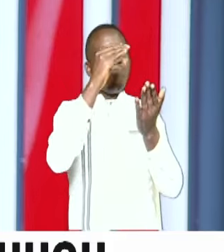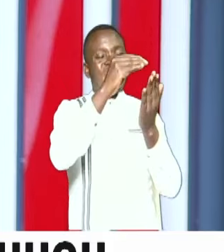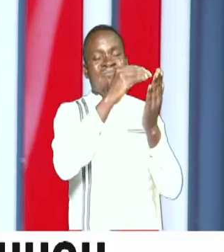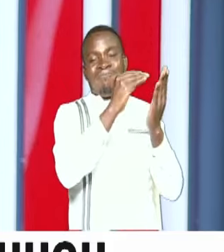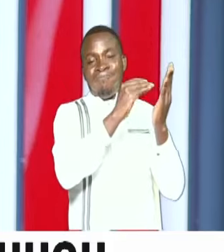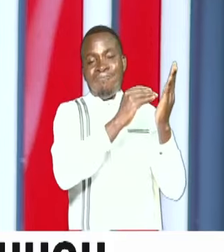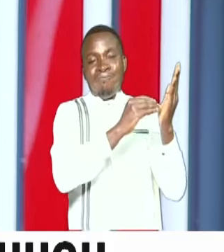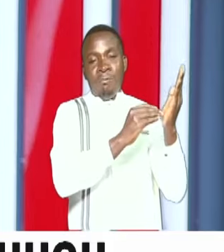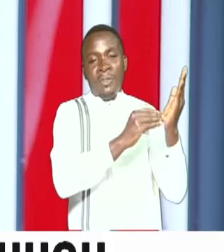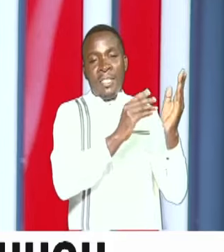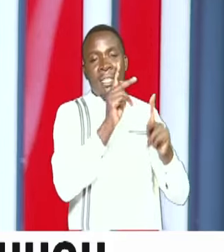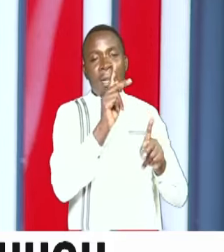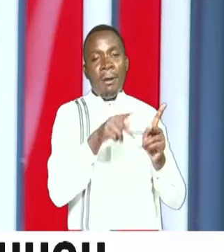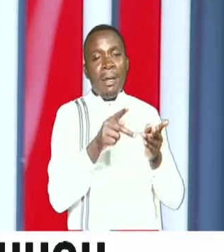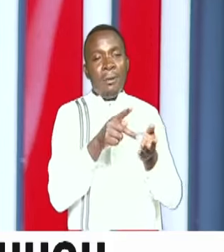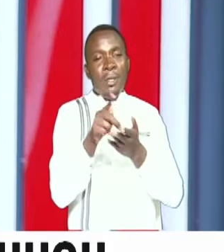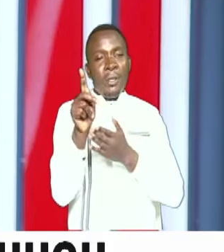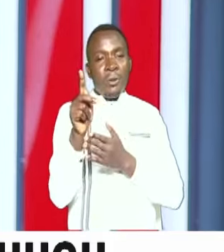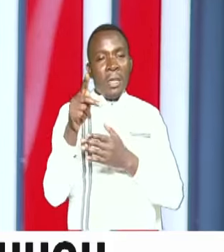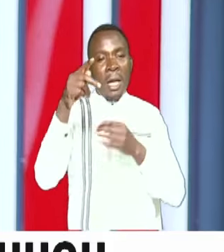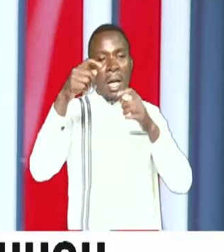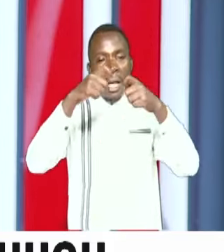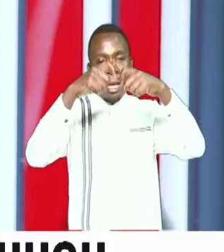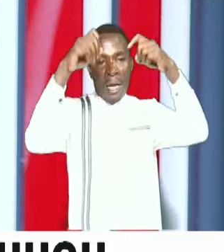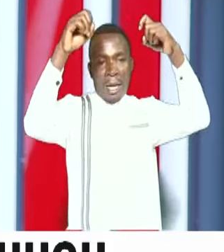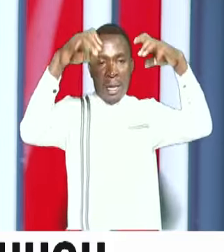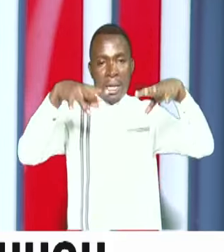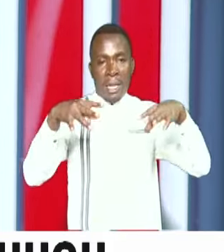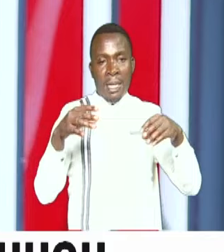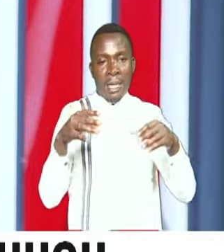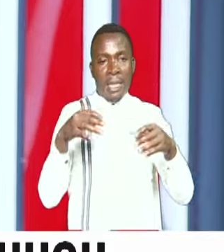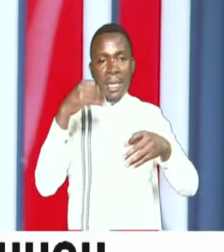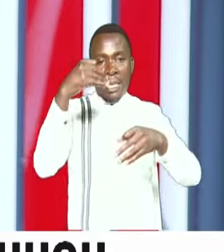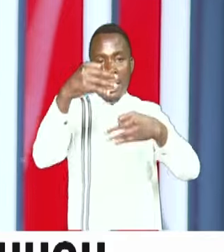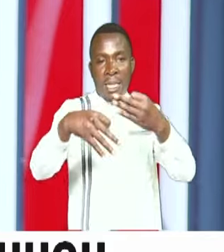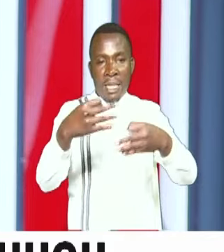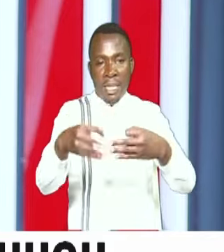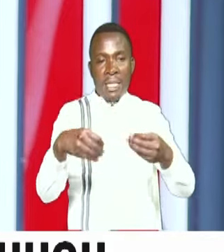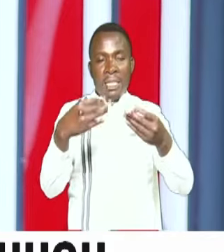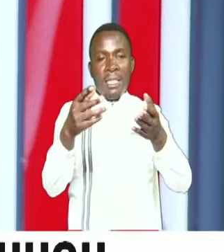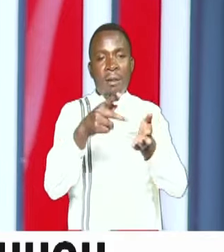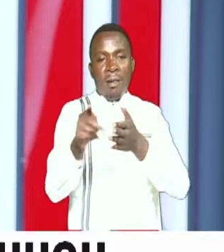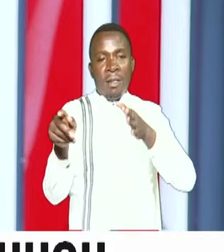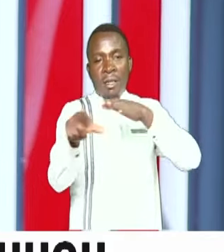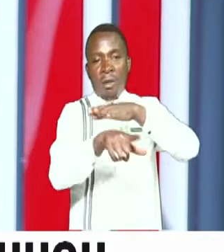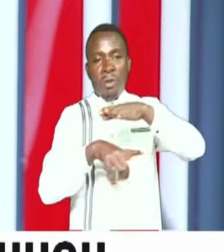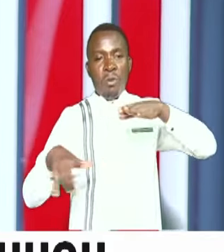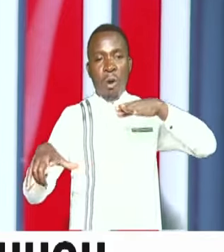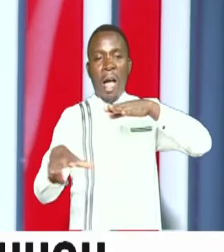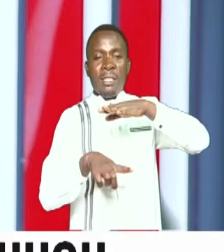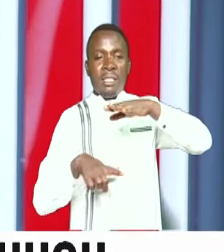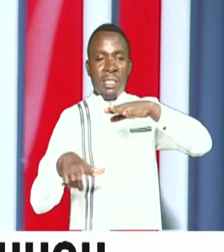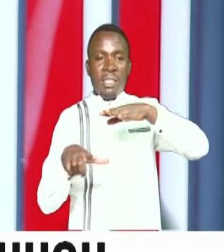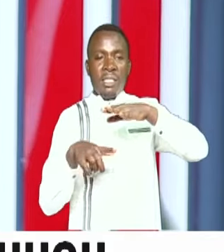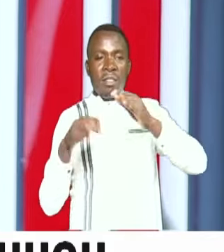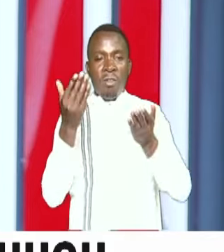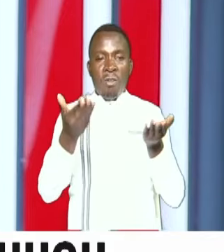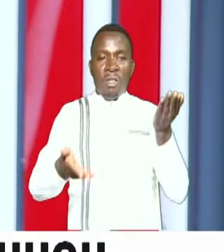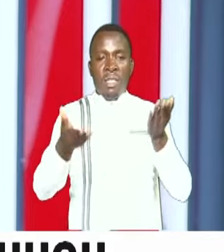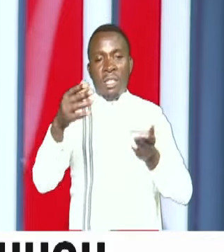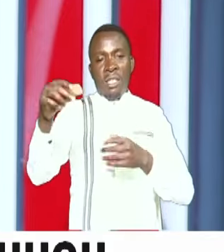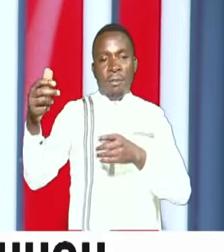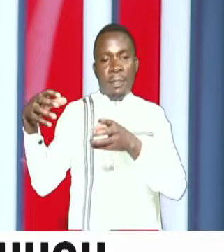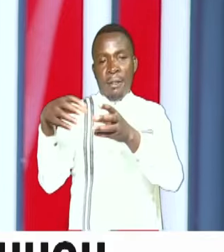y'abafatabuguzi b'amashanyarazi inganda nizo zihabwa igiciro cyo hasi tarifu yo hasi ugereranyije n'ibindi